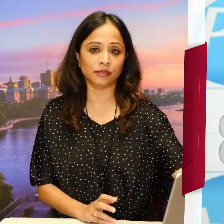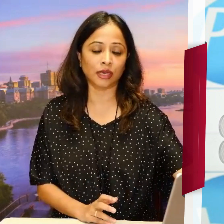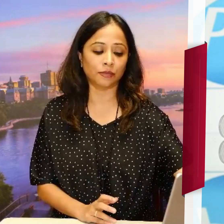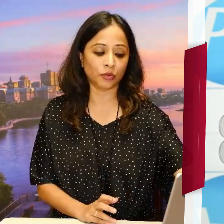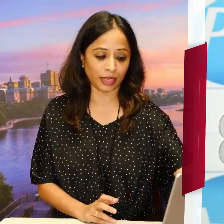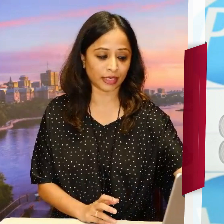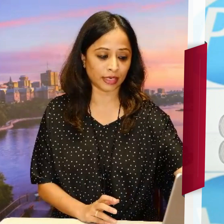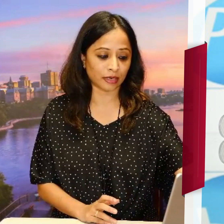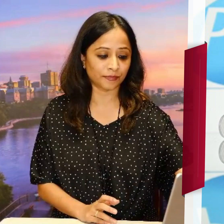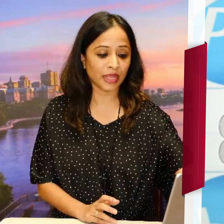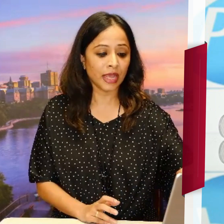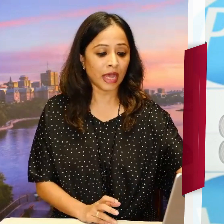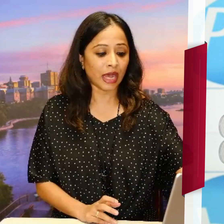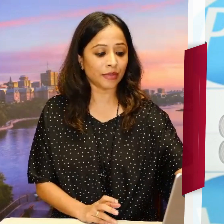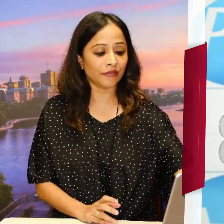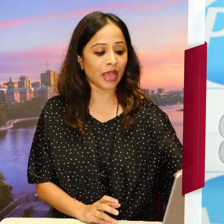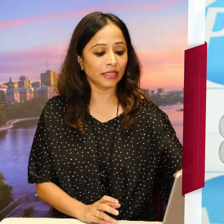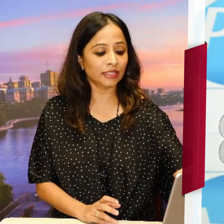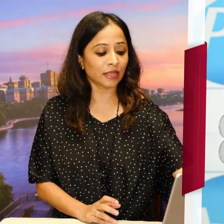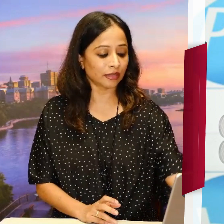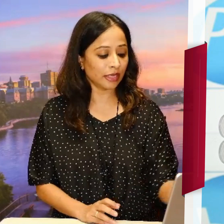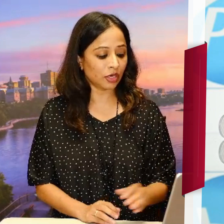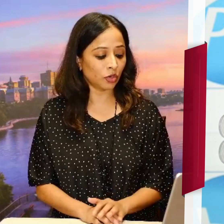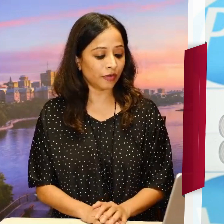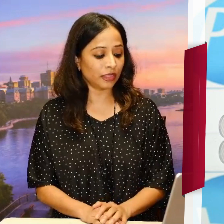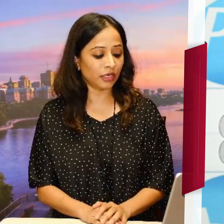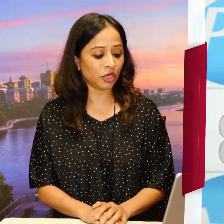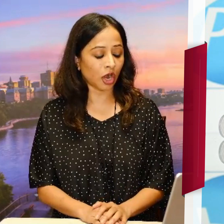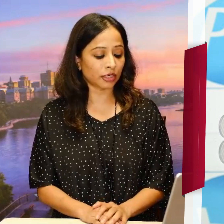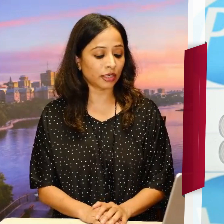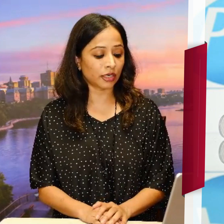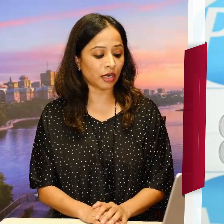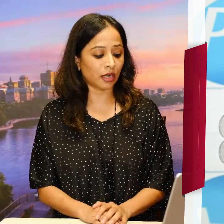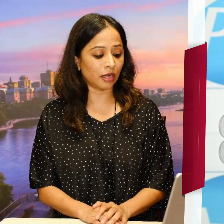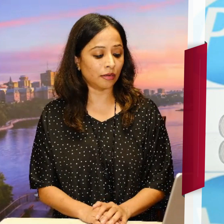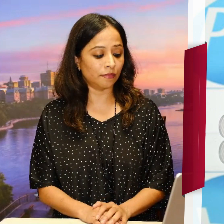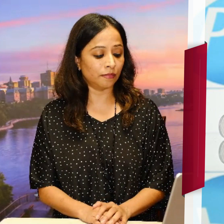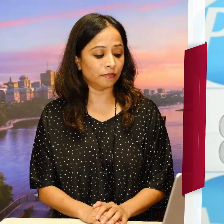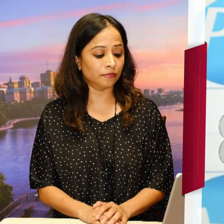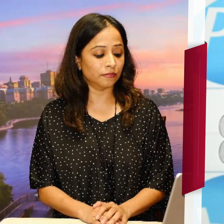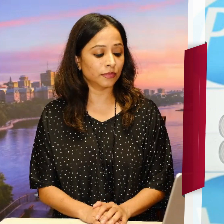வந்து கூறியிருக்கின்றார்கள். எனவே அது சார்ந்து எங்களோடு வந்து டாக்டர்